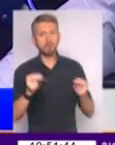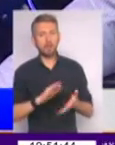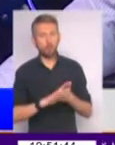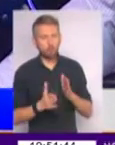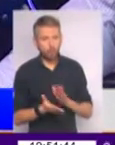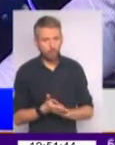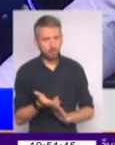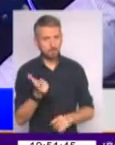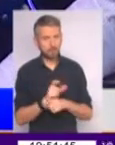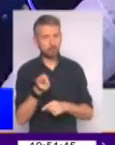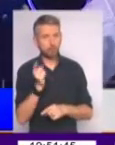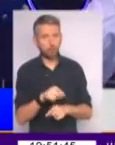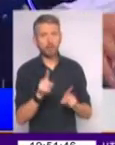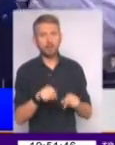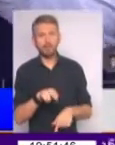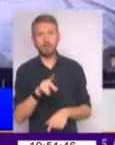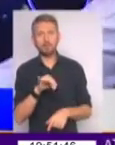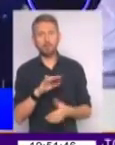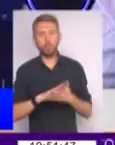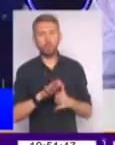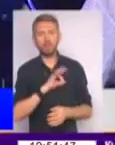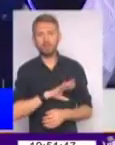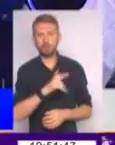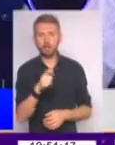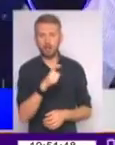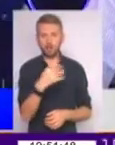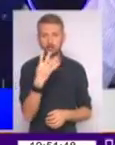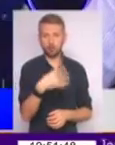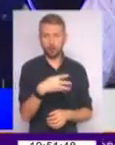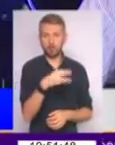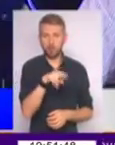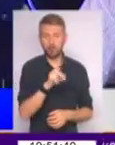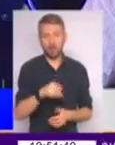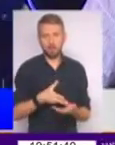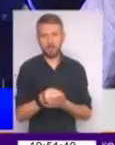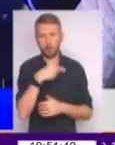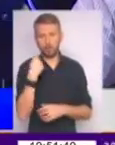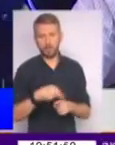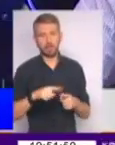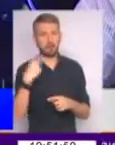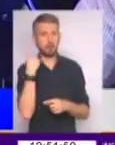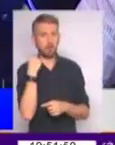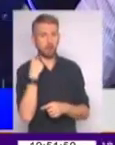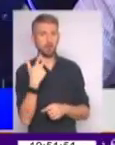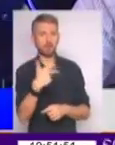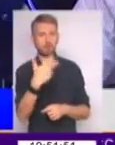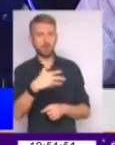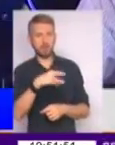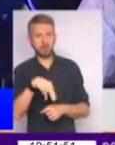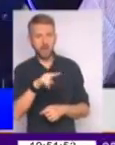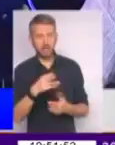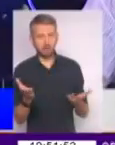того, навіть при умові не споживаєш газу 40 мільярдів, але плати Росії і цей борг 30-50 мільярдів, який